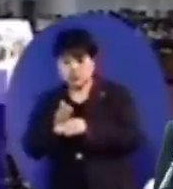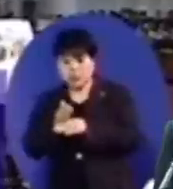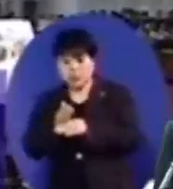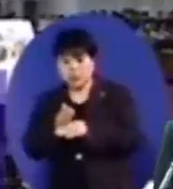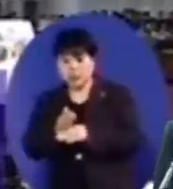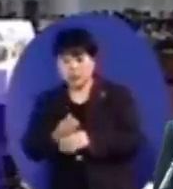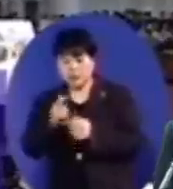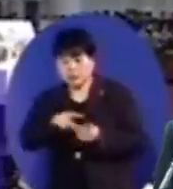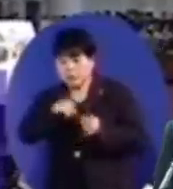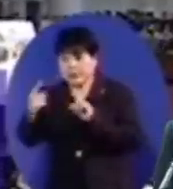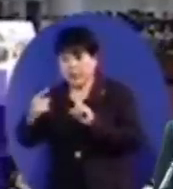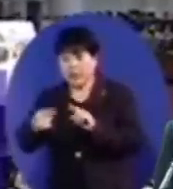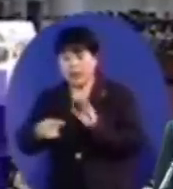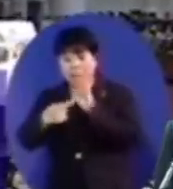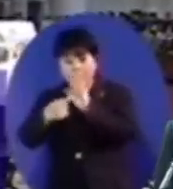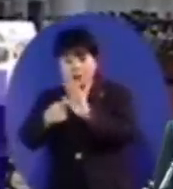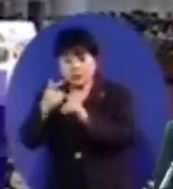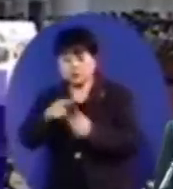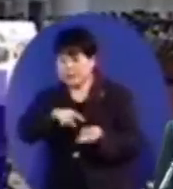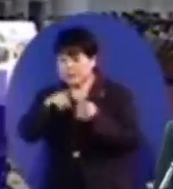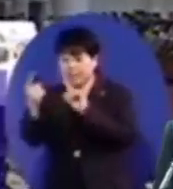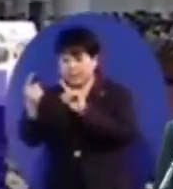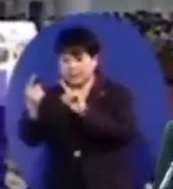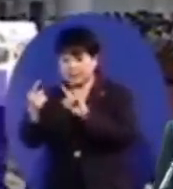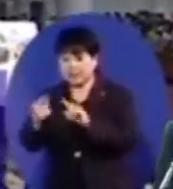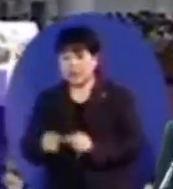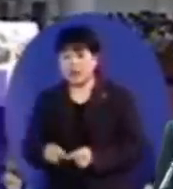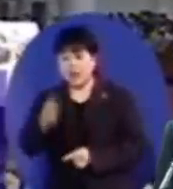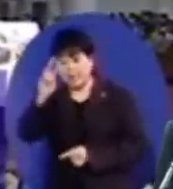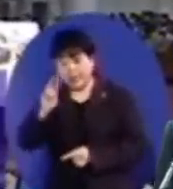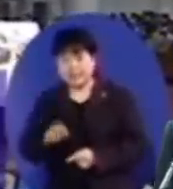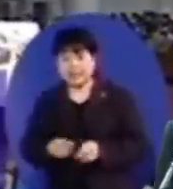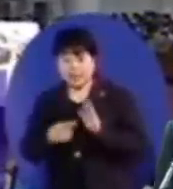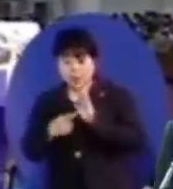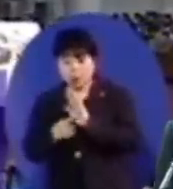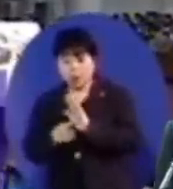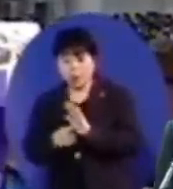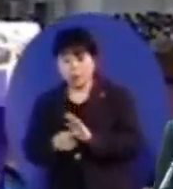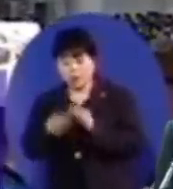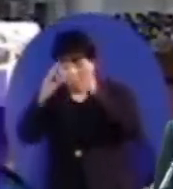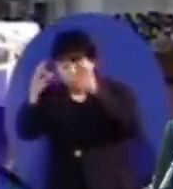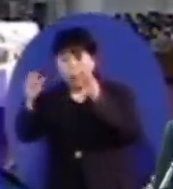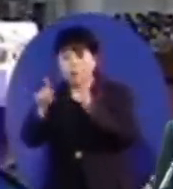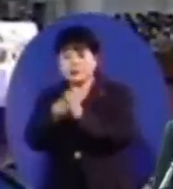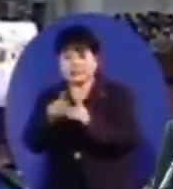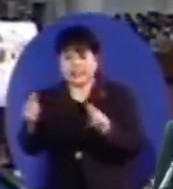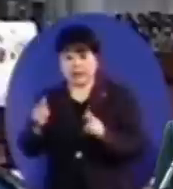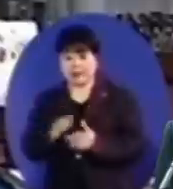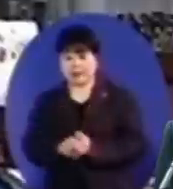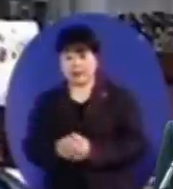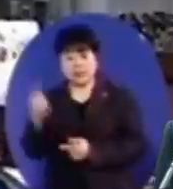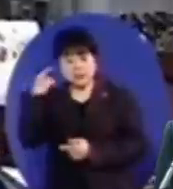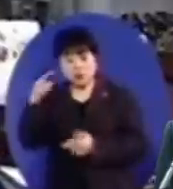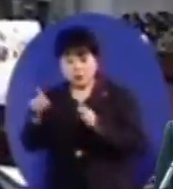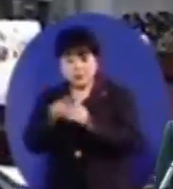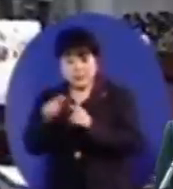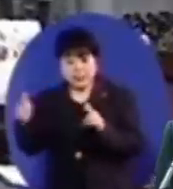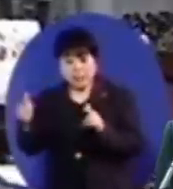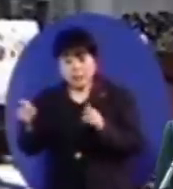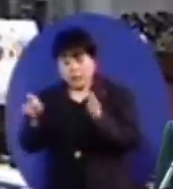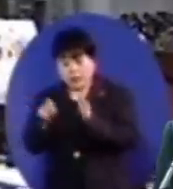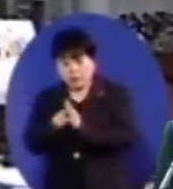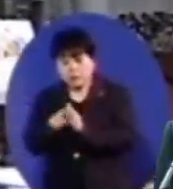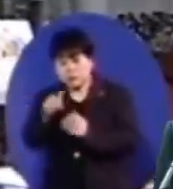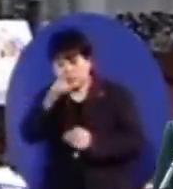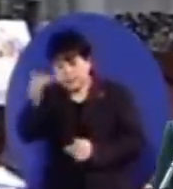알림해 그들은 예수께서 살아나셨다는 것과 마리아에게 보이셨다는 것을 듣고도 믿지 아니하더라. 들어도 믿을 수가